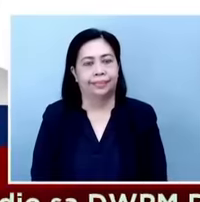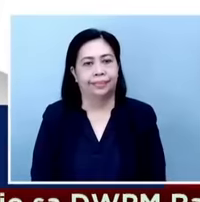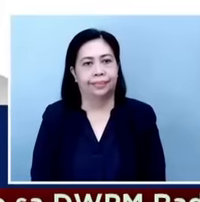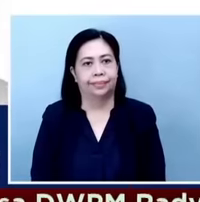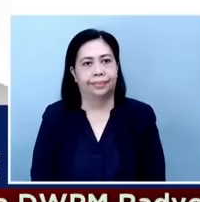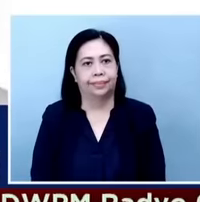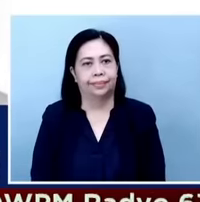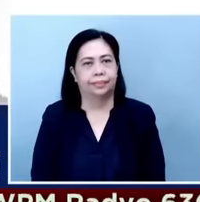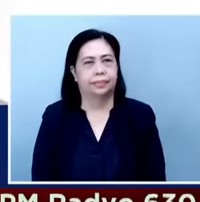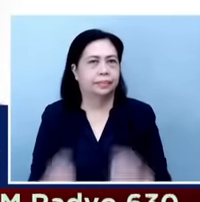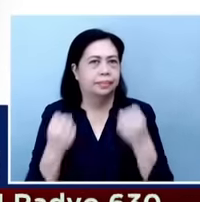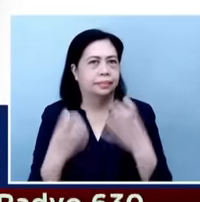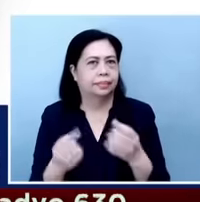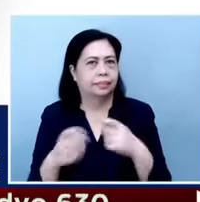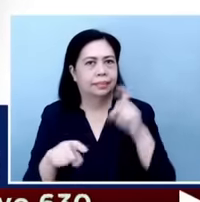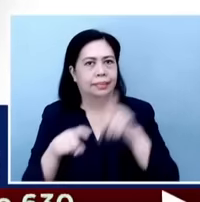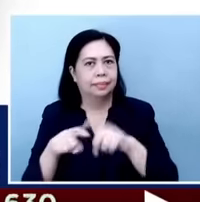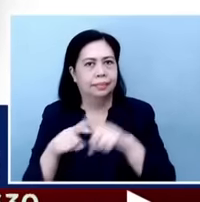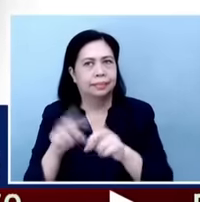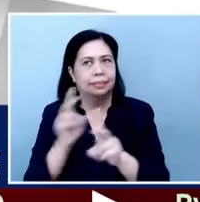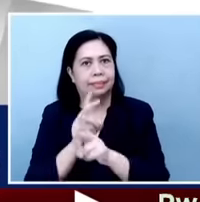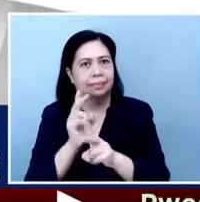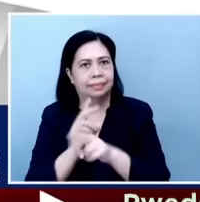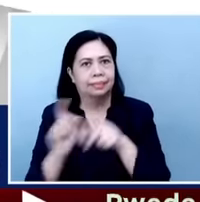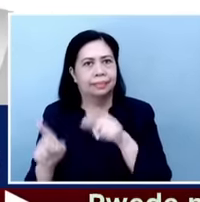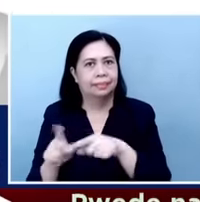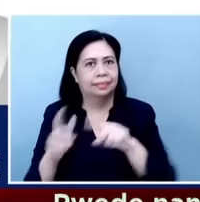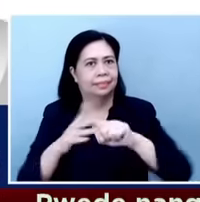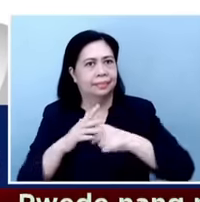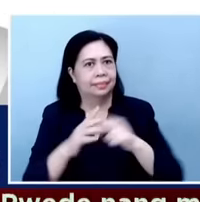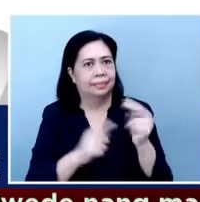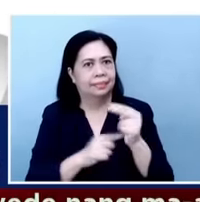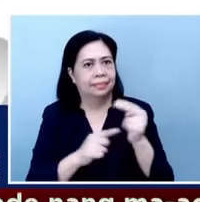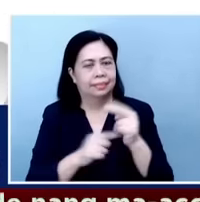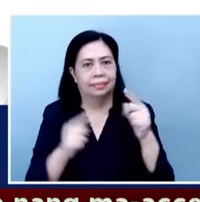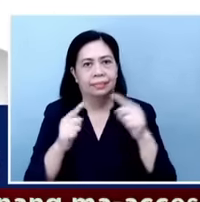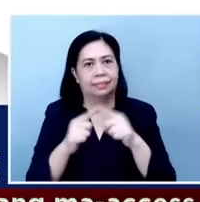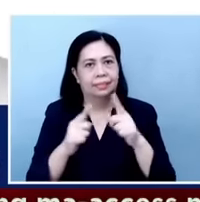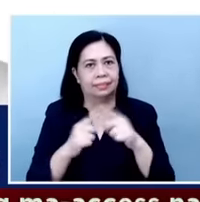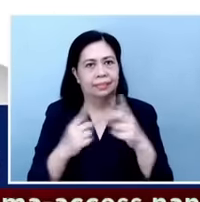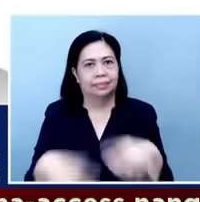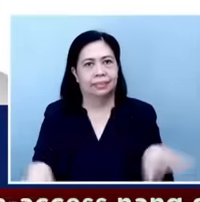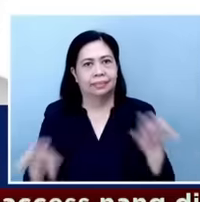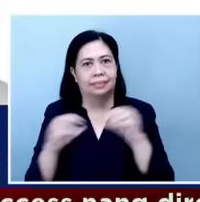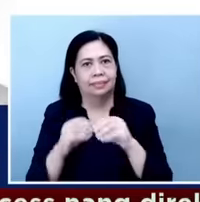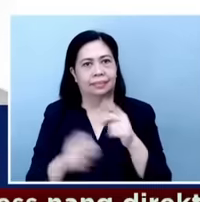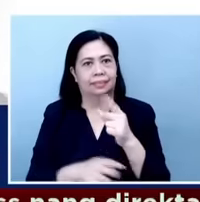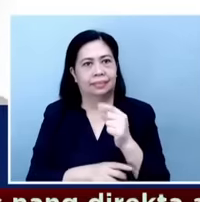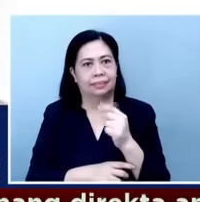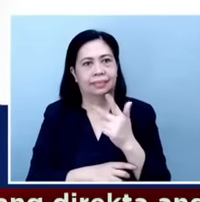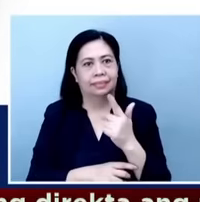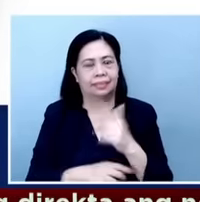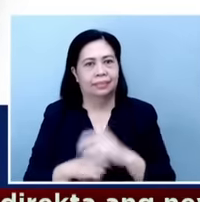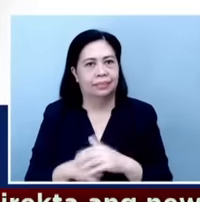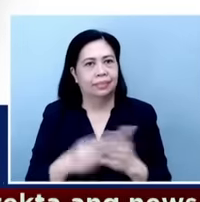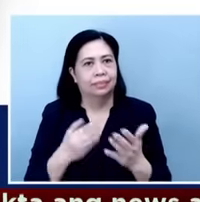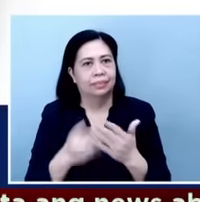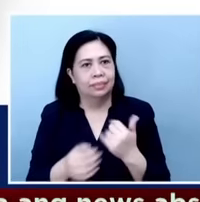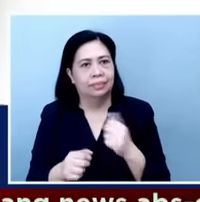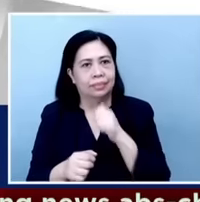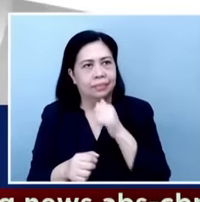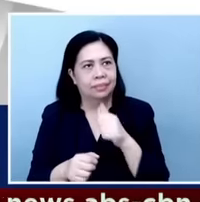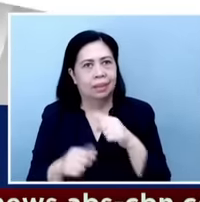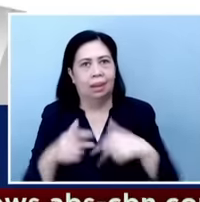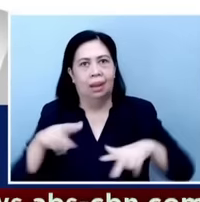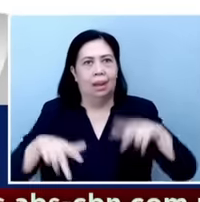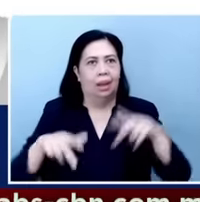Sa dami ng nag-arkila ng van ni Mang Ray simula Nobyembre hanggang sa pagtatapos ng 2023, halos hindi na siya